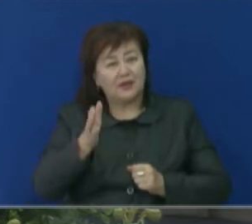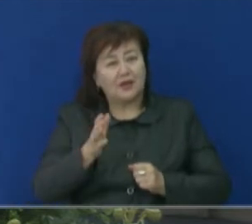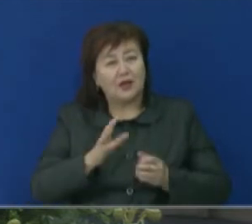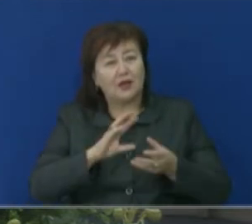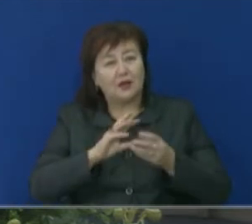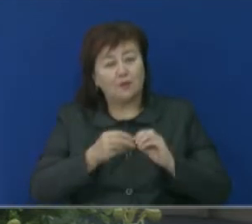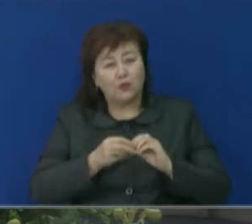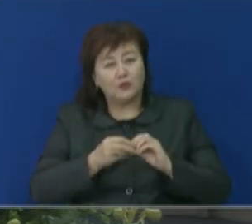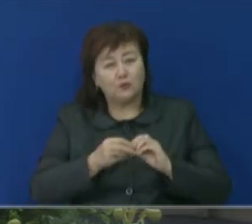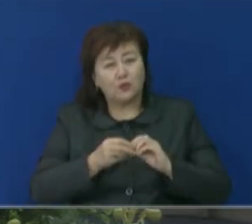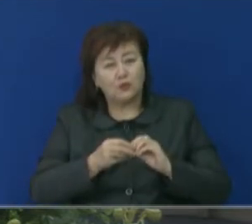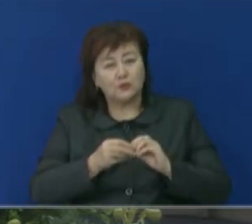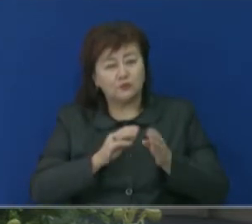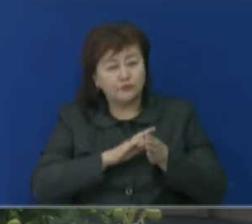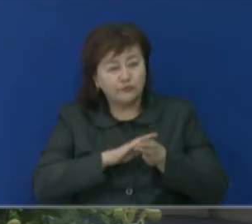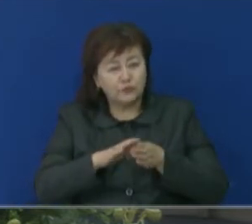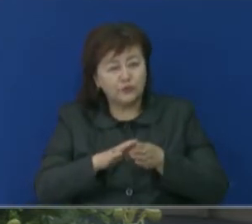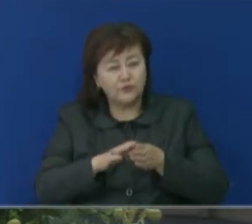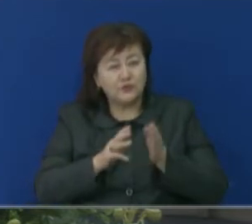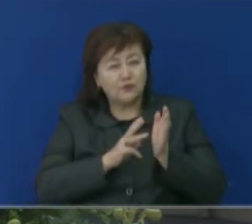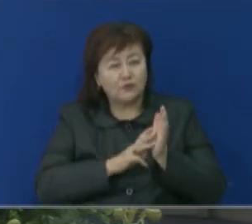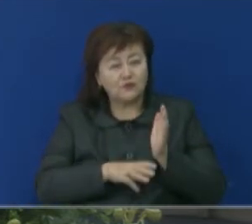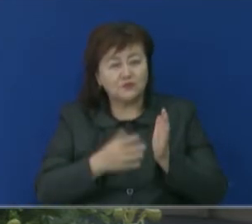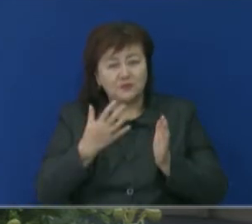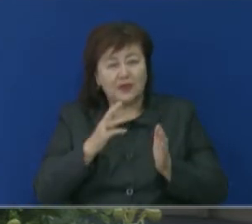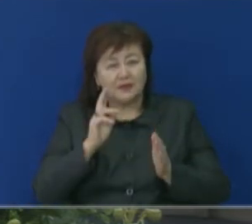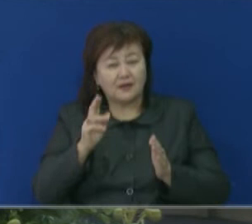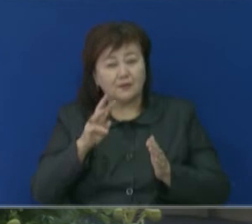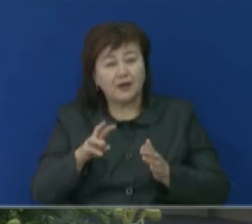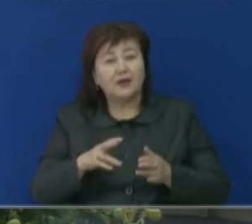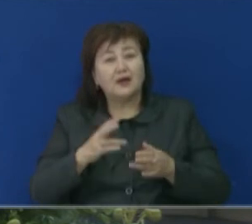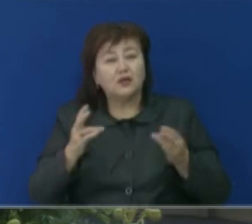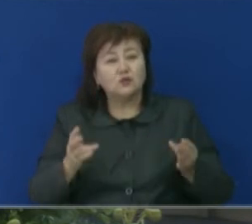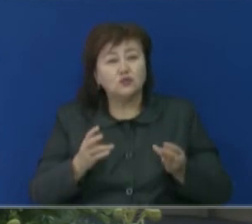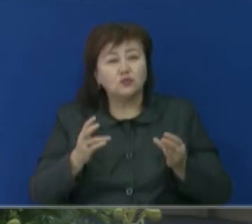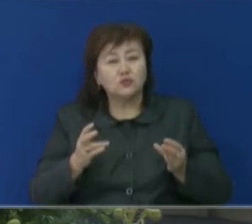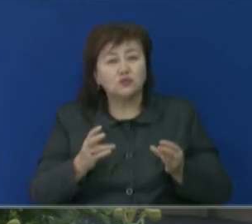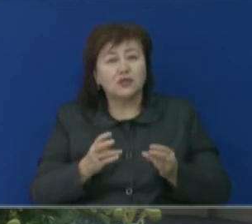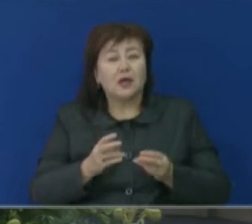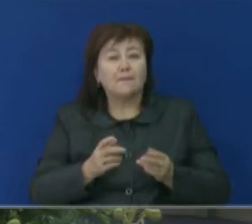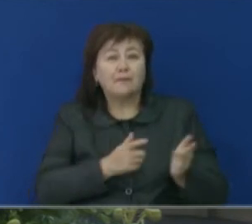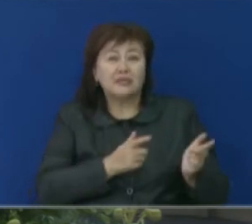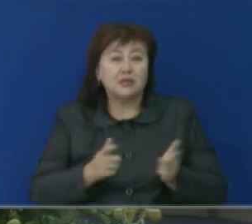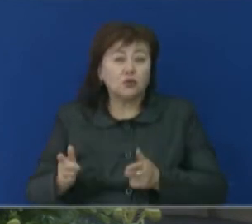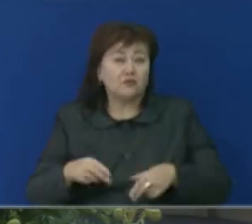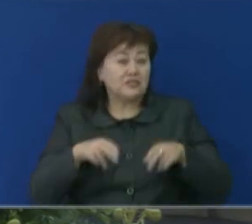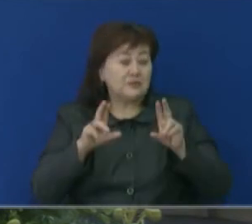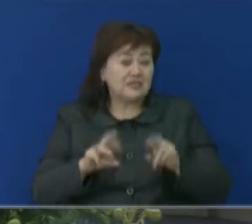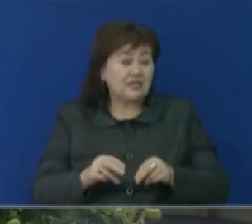бірге жүгіріп өтпейді, өйткені бұлдай қашықтықтарға жүгіру үшін арнайы дайындық керек. арнайы тәжірибе керек, дағды